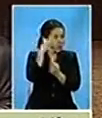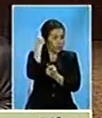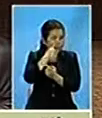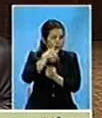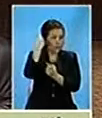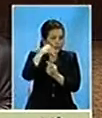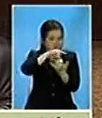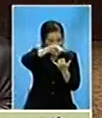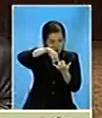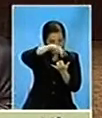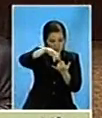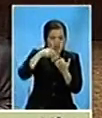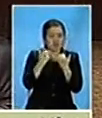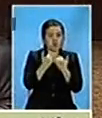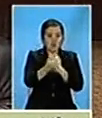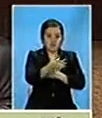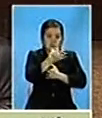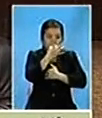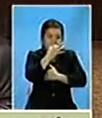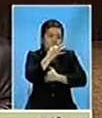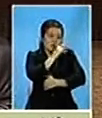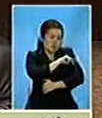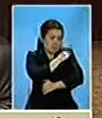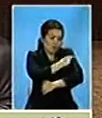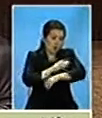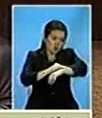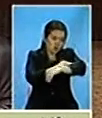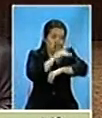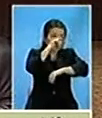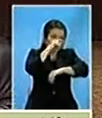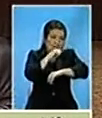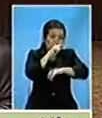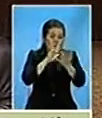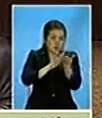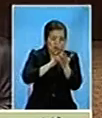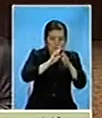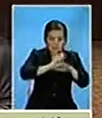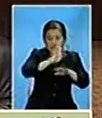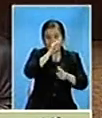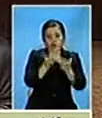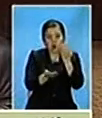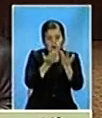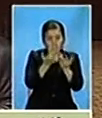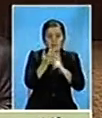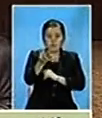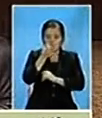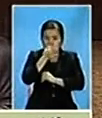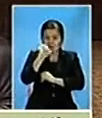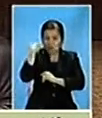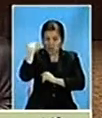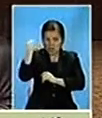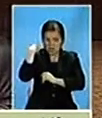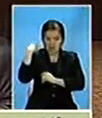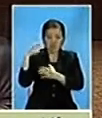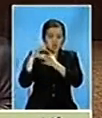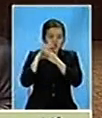ว่าแต่วิชาชีพการแพทย์แผนไทยเลยครับวิชาชีพเวชกรรม